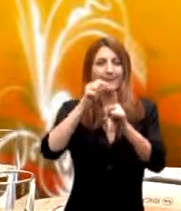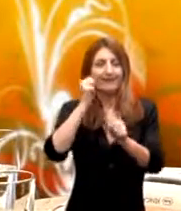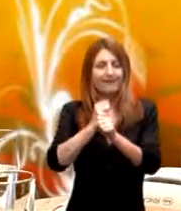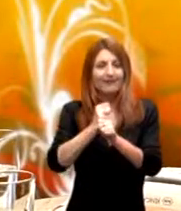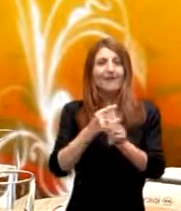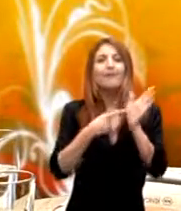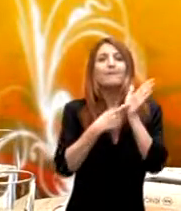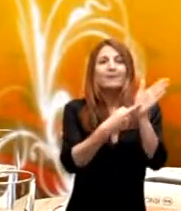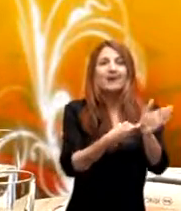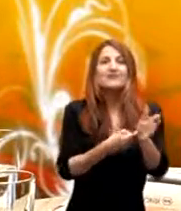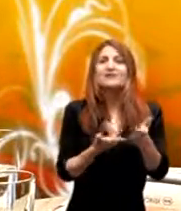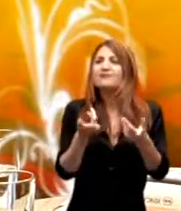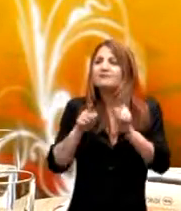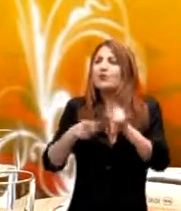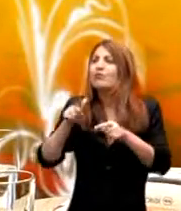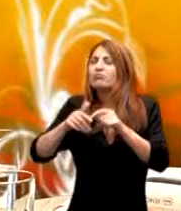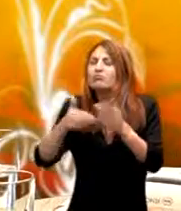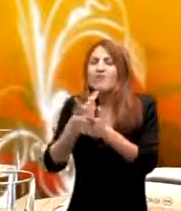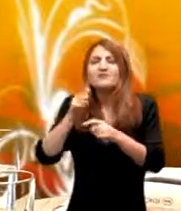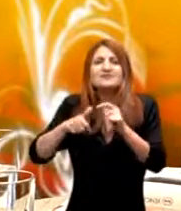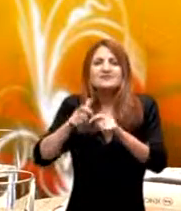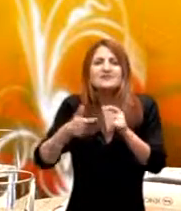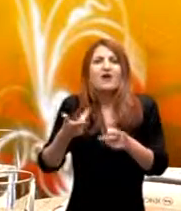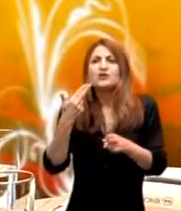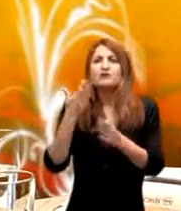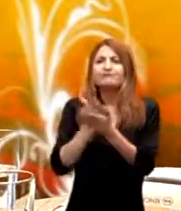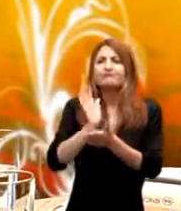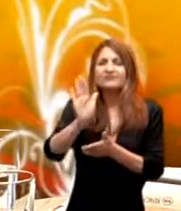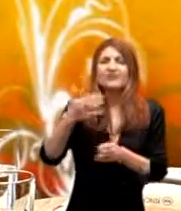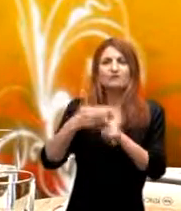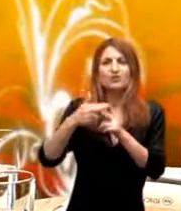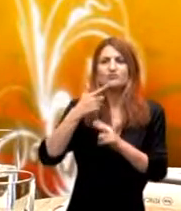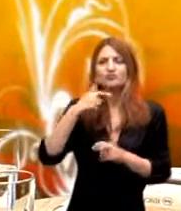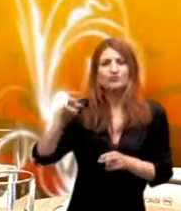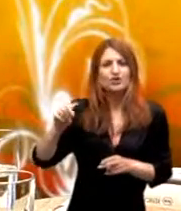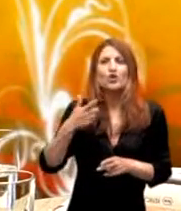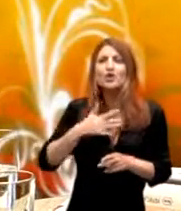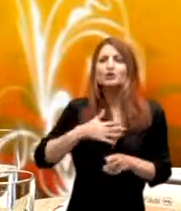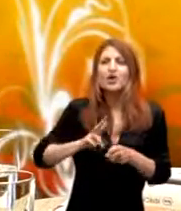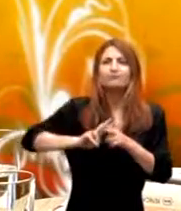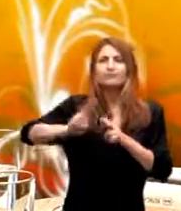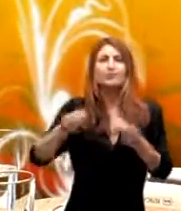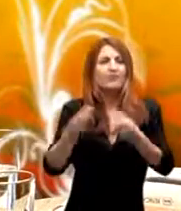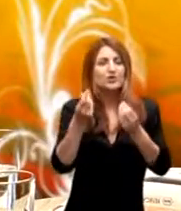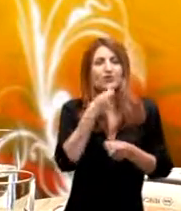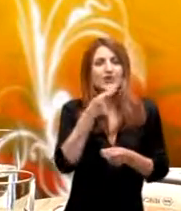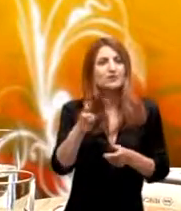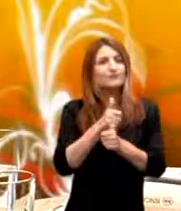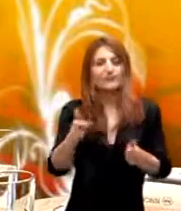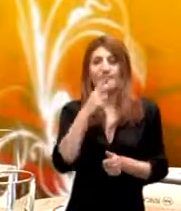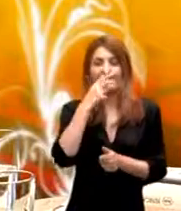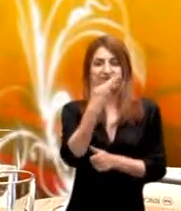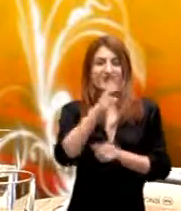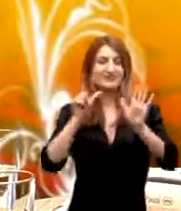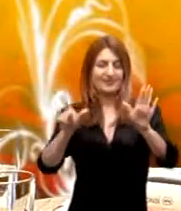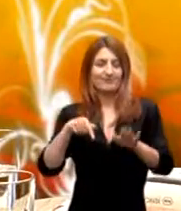sa nekim novim namirnicama koje su za dijabetičare, za osobe koje žele malo drugačije jesti, savršene, pa gledajte 27.